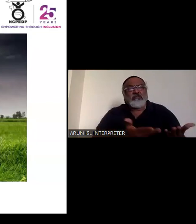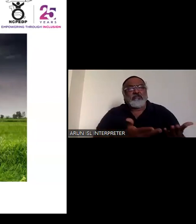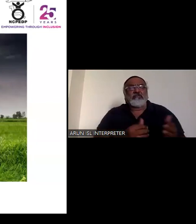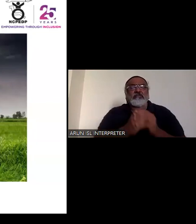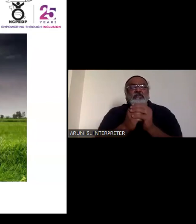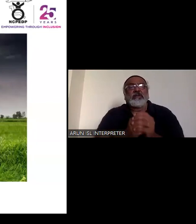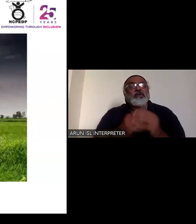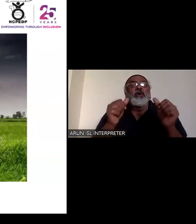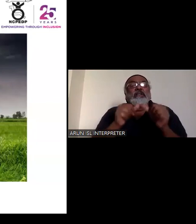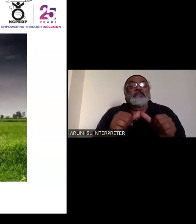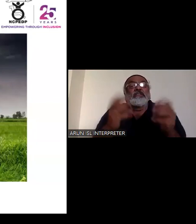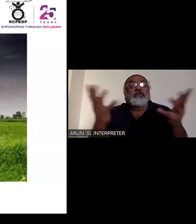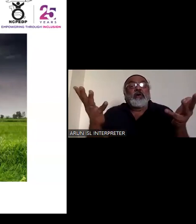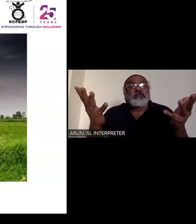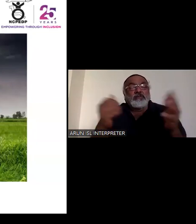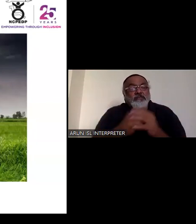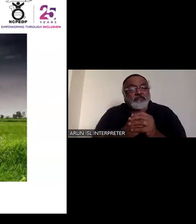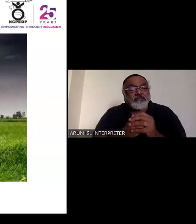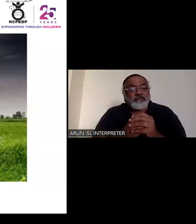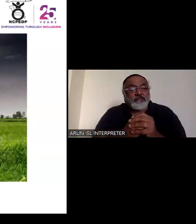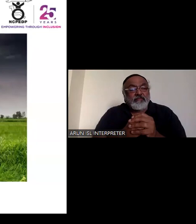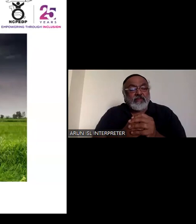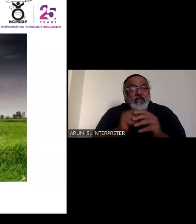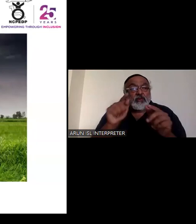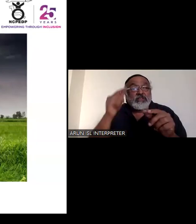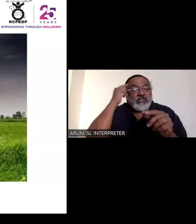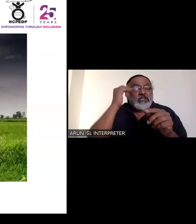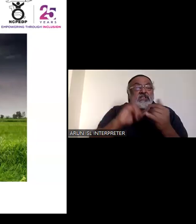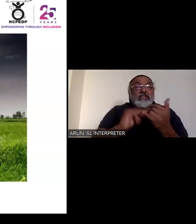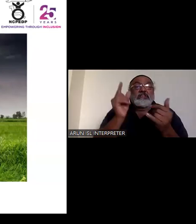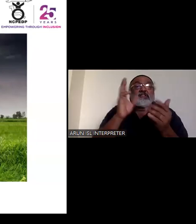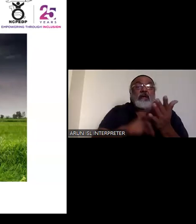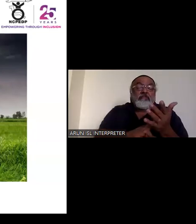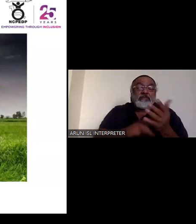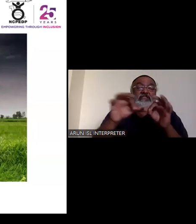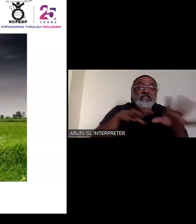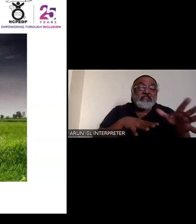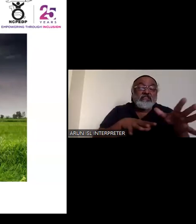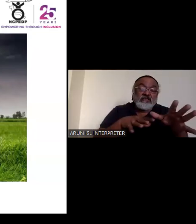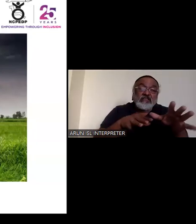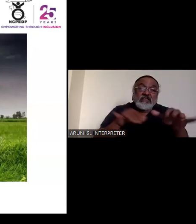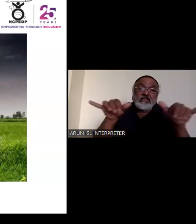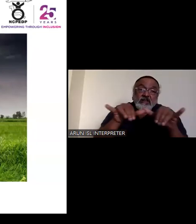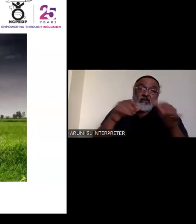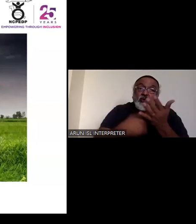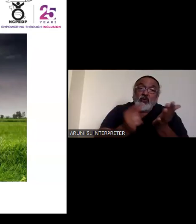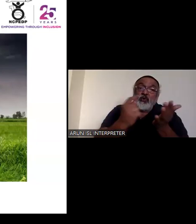what is the answer? Do you think that a slum in a city is a rural